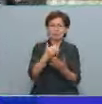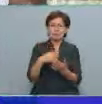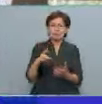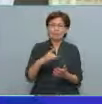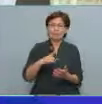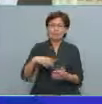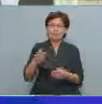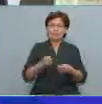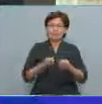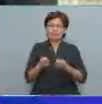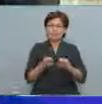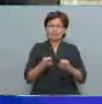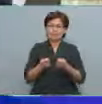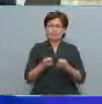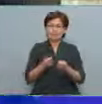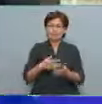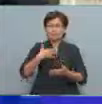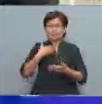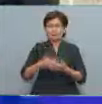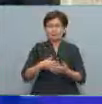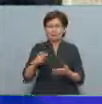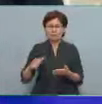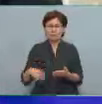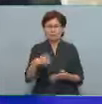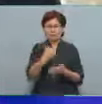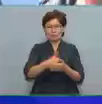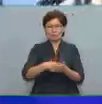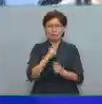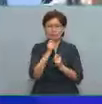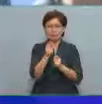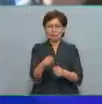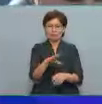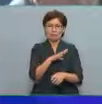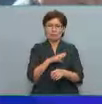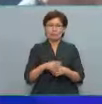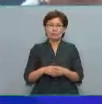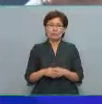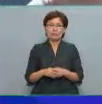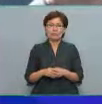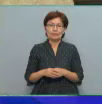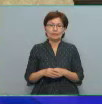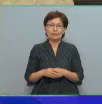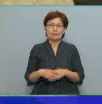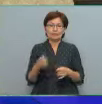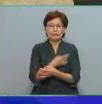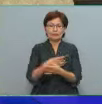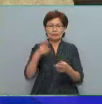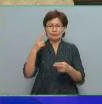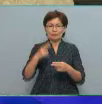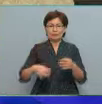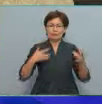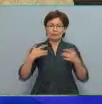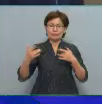мен озат шаруалар аудан әкімінің алғыс хатына ие болып, бағалы сыйлықтармен марапатталды. Шара соңы аудан өнерпаздарының